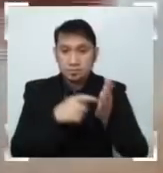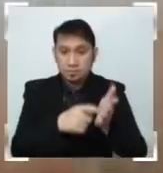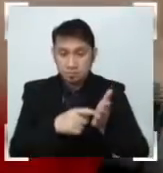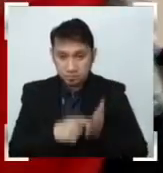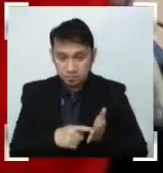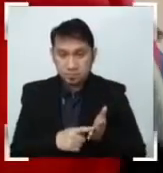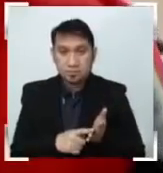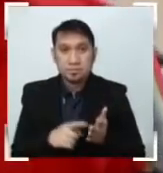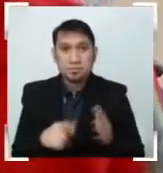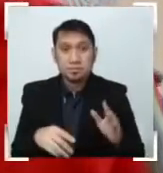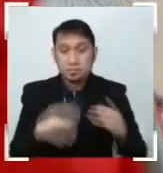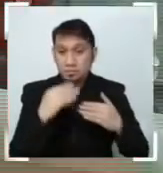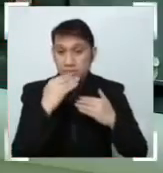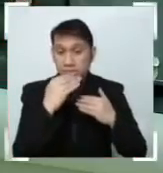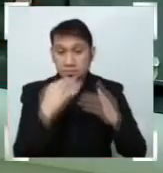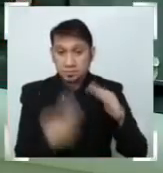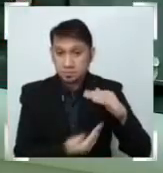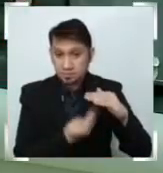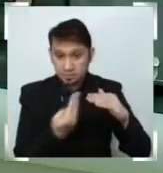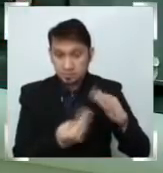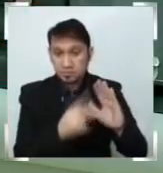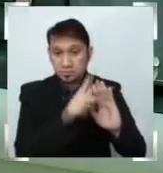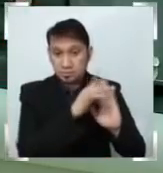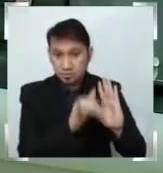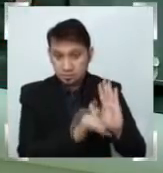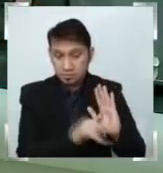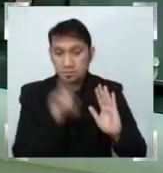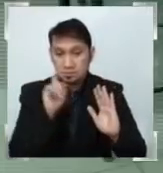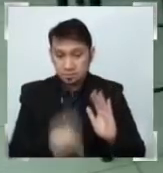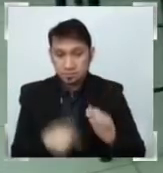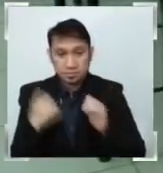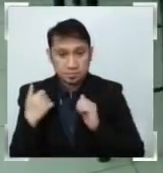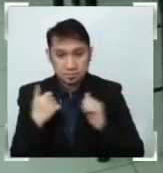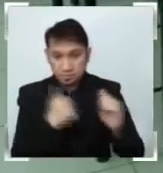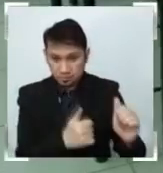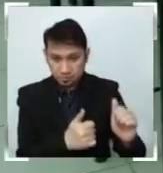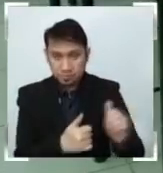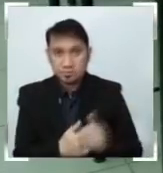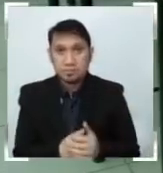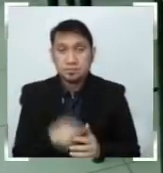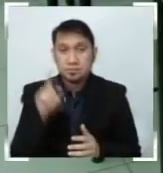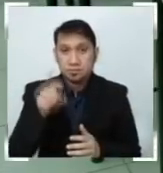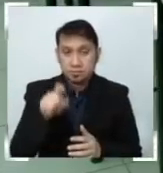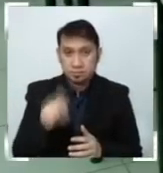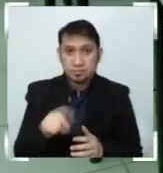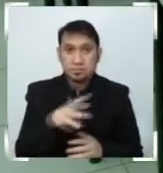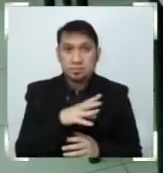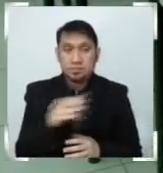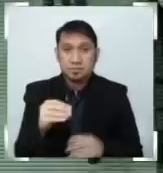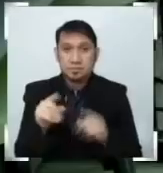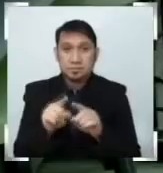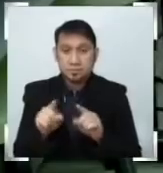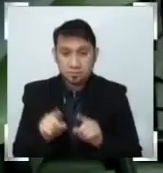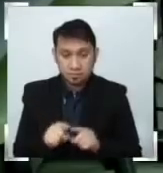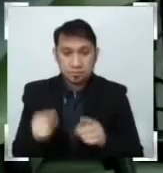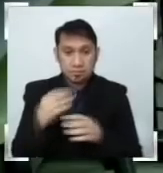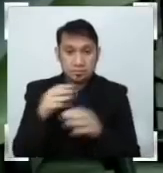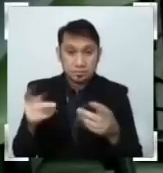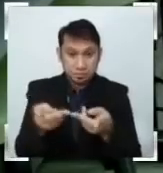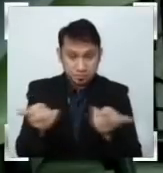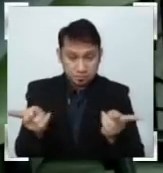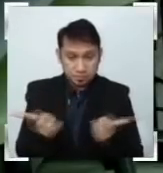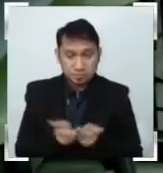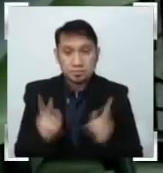health standards ay nandoon sa eskwelahan. Kailangan naka-retrofit yung facilities nila. At